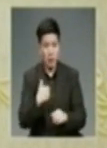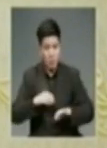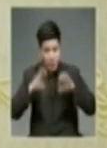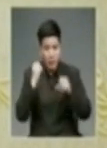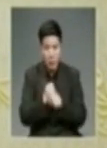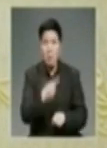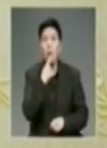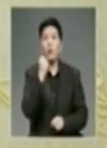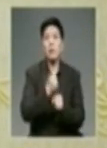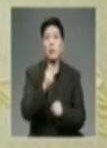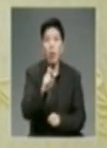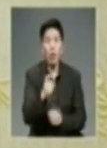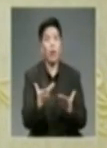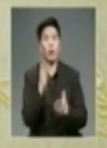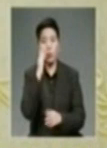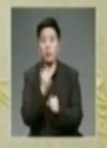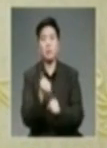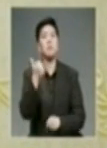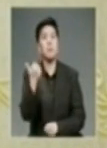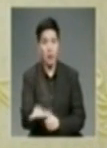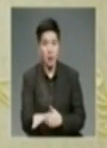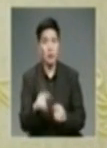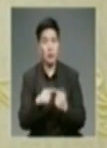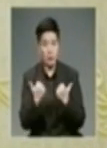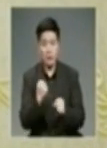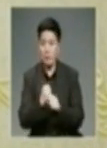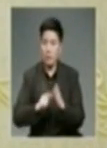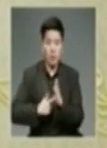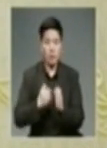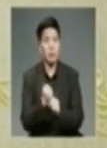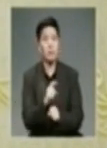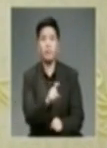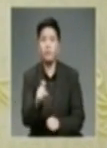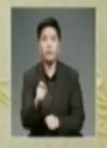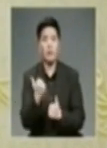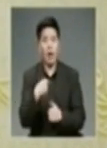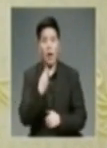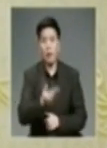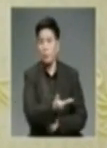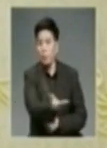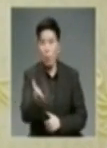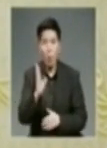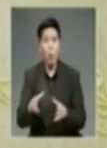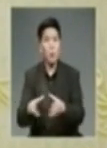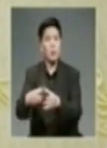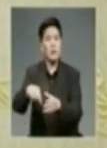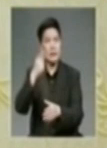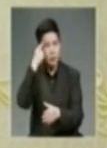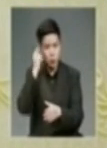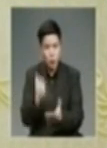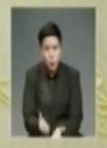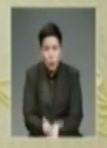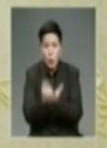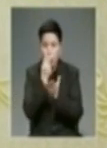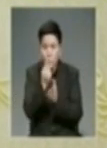ำเพื่อประเทศชาติและประชาชนมันก็เกิดขึ้นไม่ได้ก็อยากให้บุคคลเหล่านี้นะครับช่วยมองภาพกว้าง